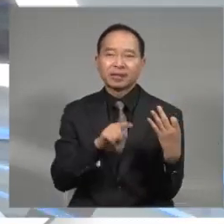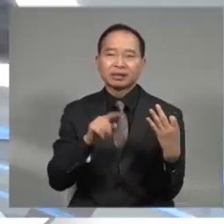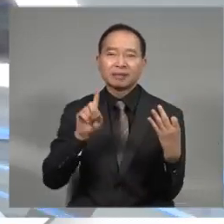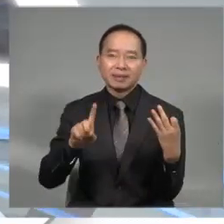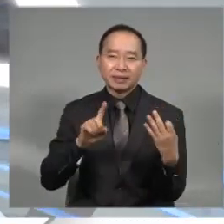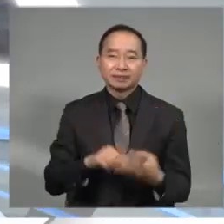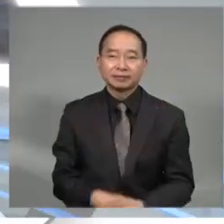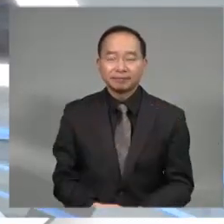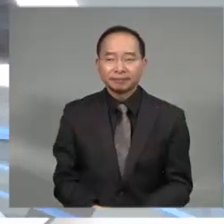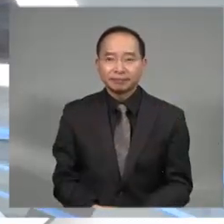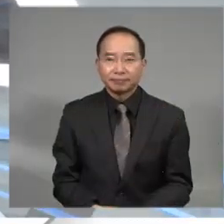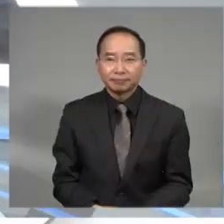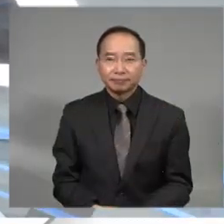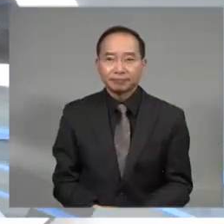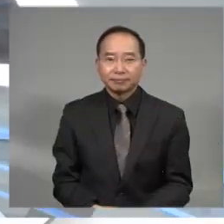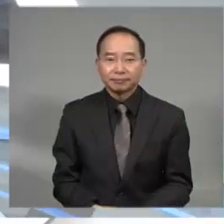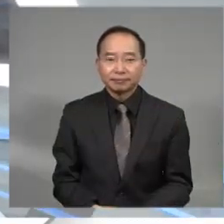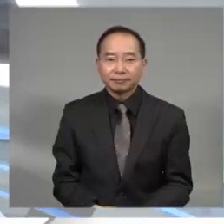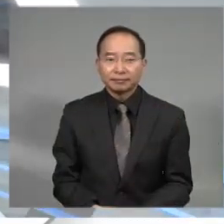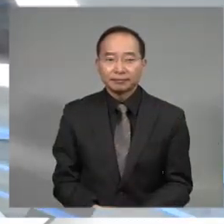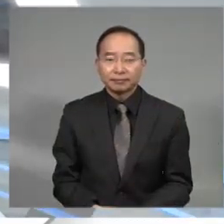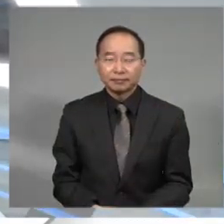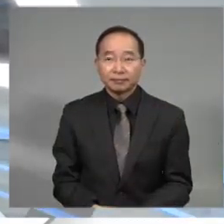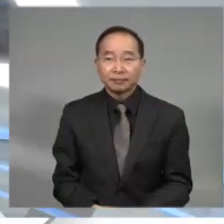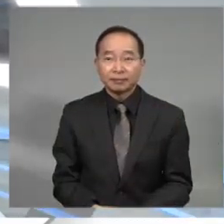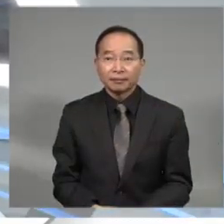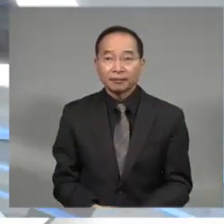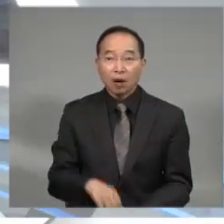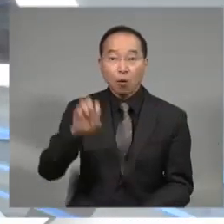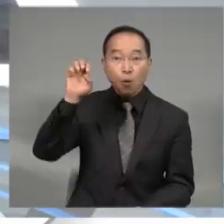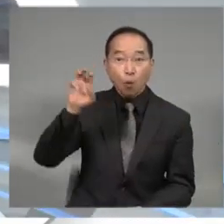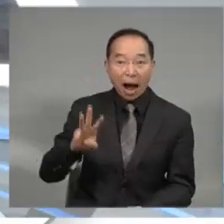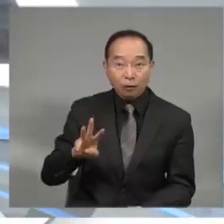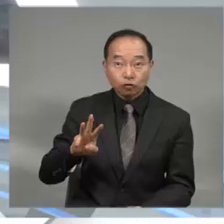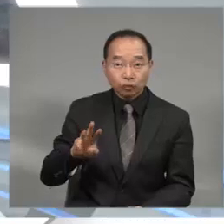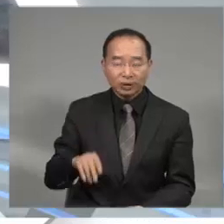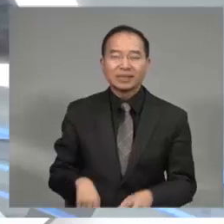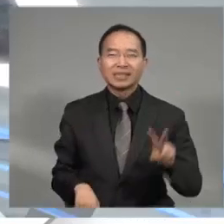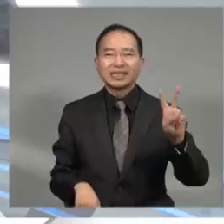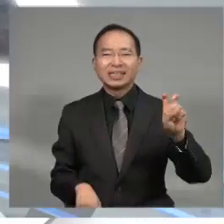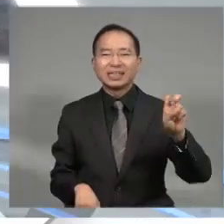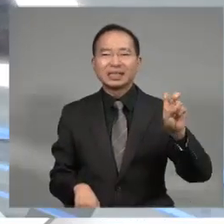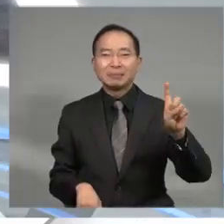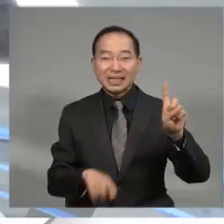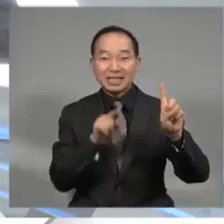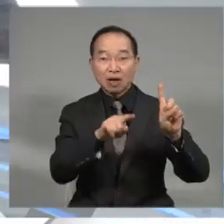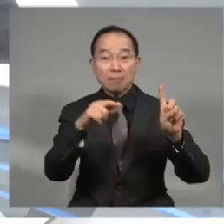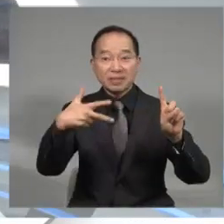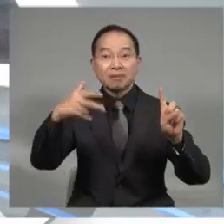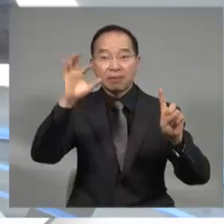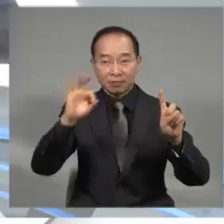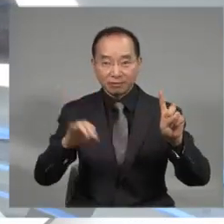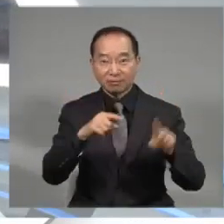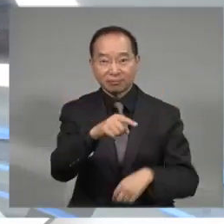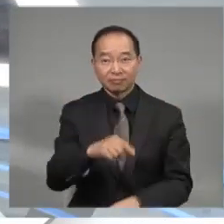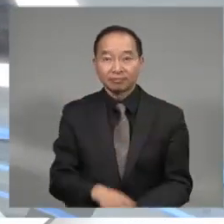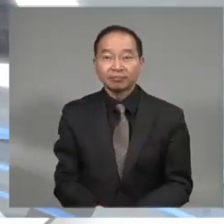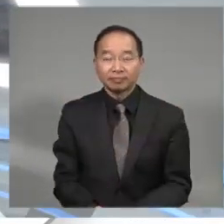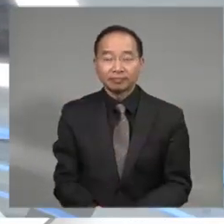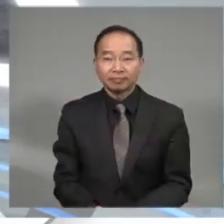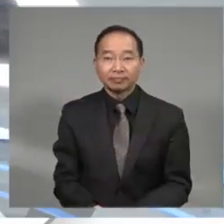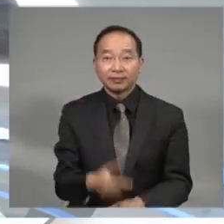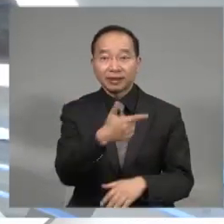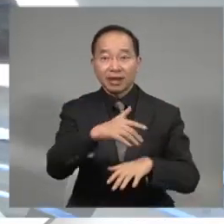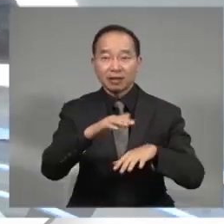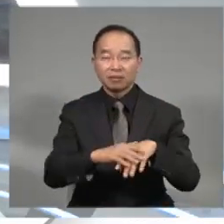14.1% 보이고 있습니다. 광주로 넘어가 보겠습니다. 21.7% 사전투표율 보이고 있고요.